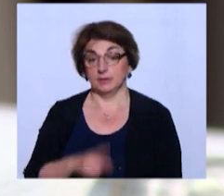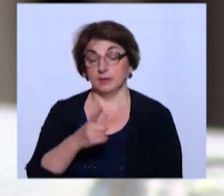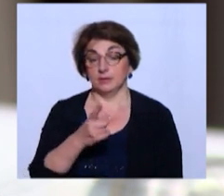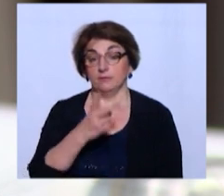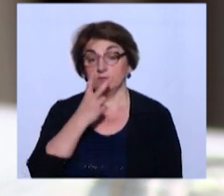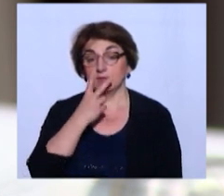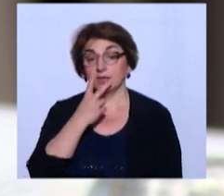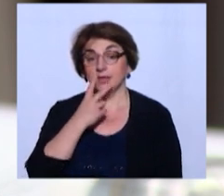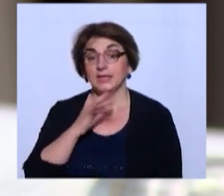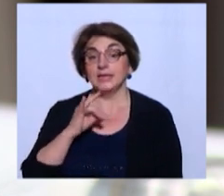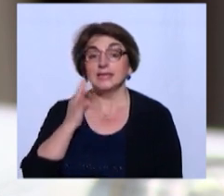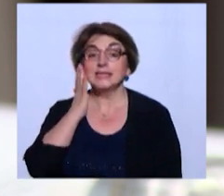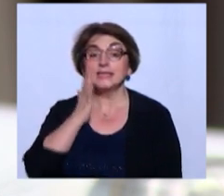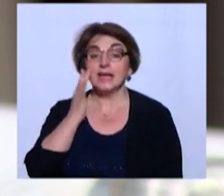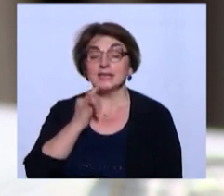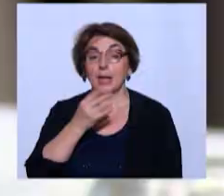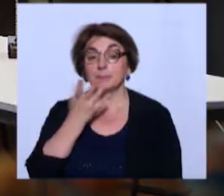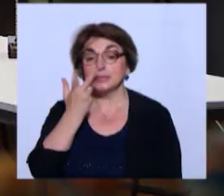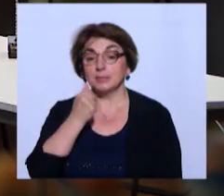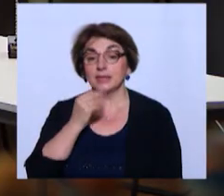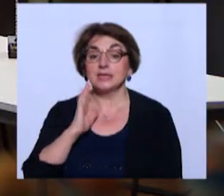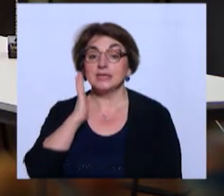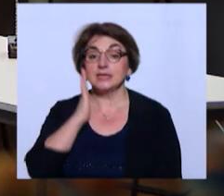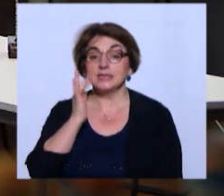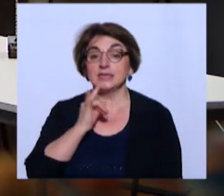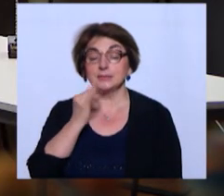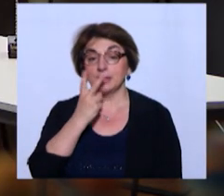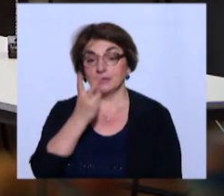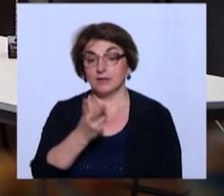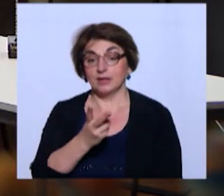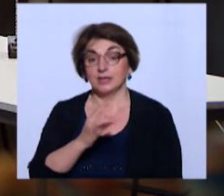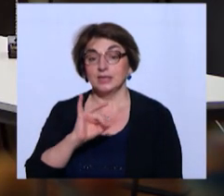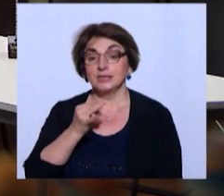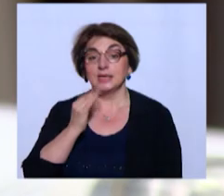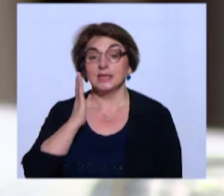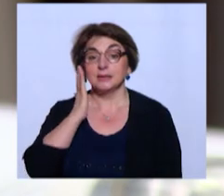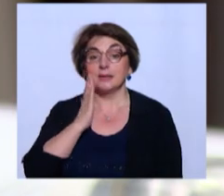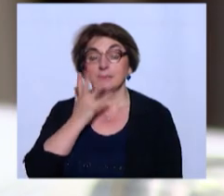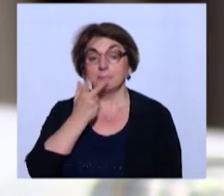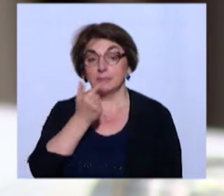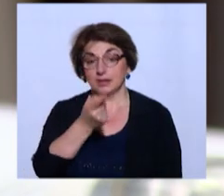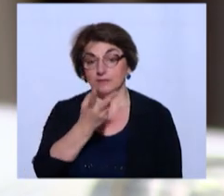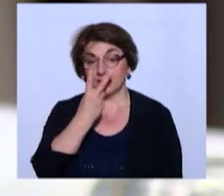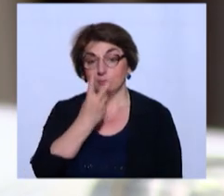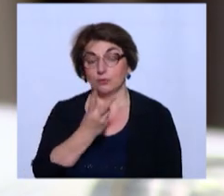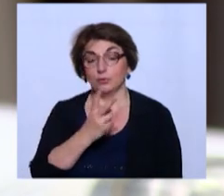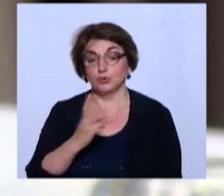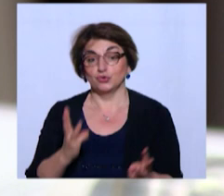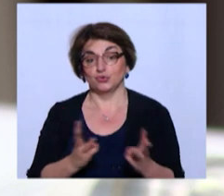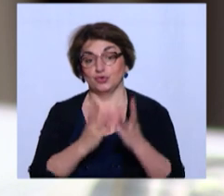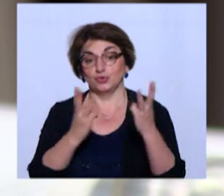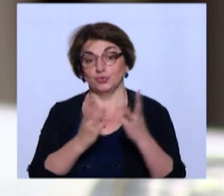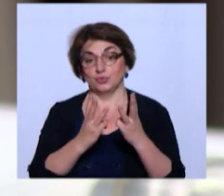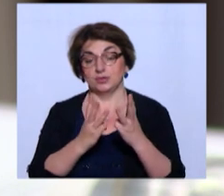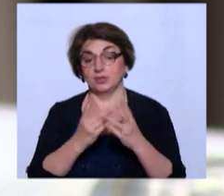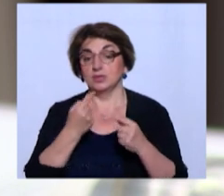აი კალიუმის ალს აქვს იასამნისფერი შეფერილობა. და თქვენ ახლა ხედავთ თუ როგორი იასამნისფერი ალი